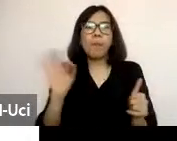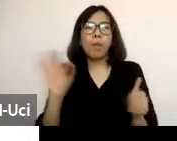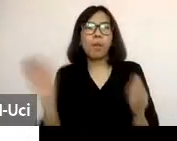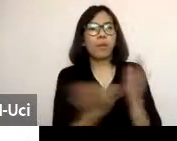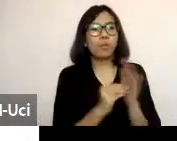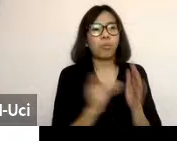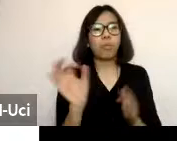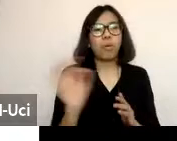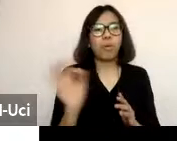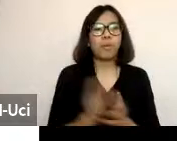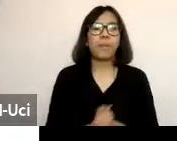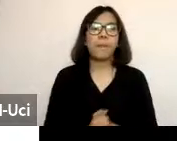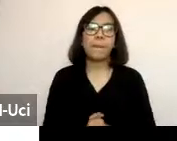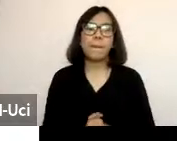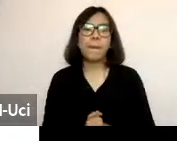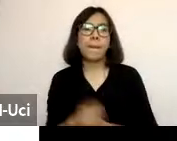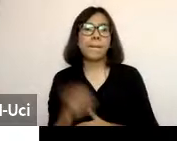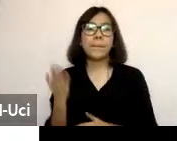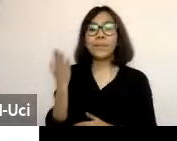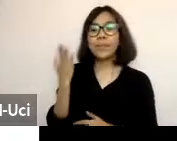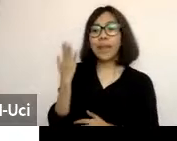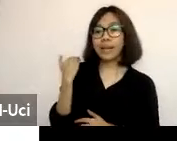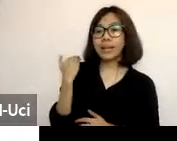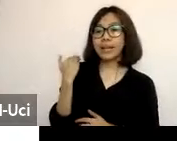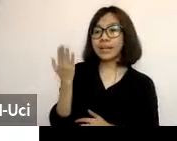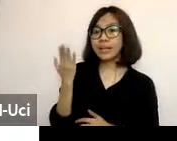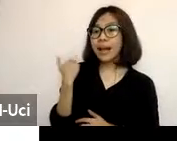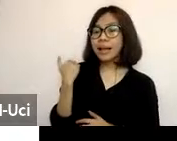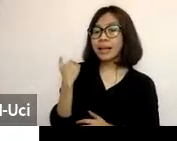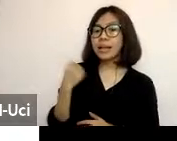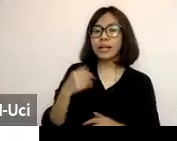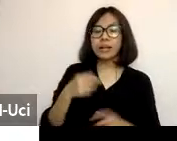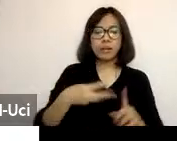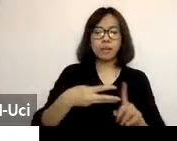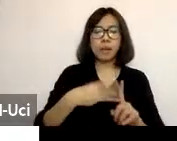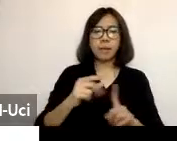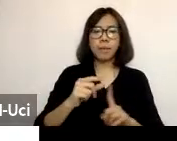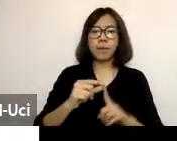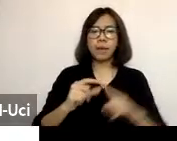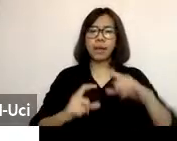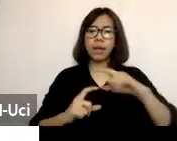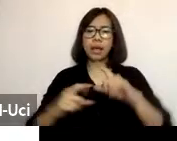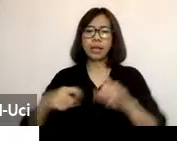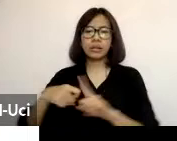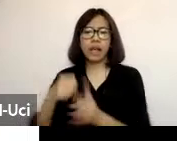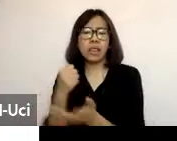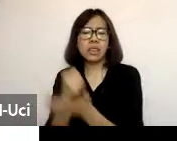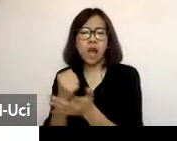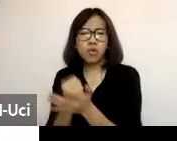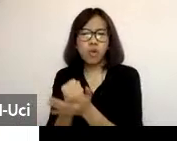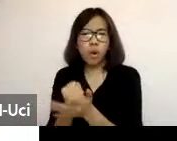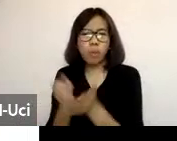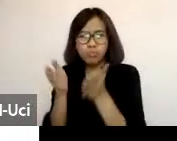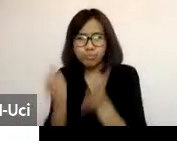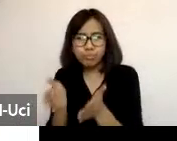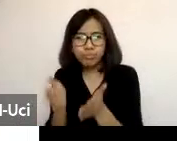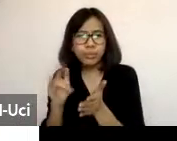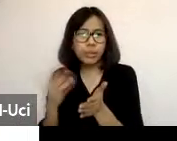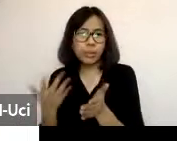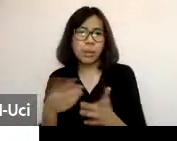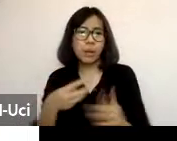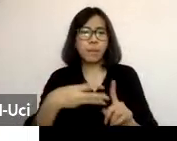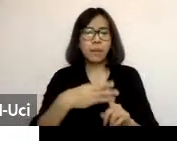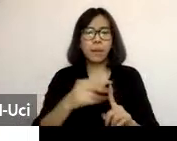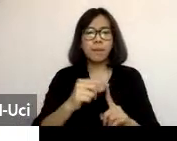Nah itu kita jadi juga jadi singkong Bagaimana peran bpsk Karena bebas ke ini merupakan FDR ya bbm-nya